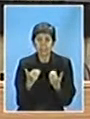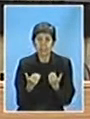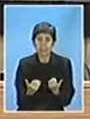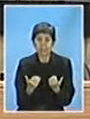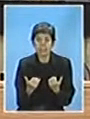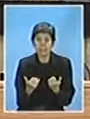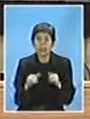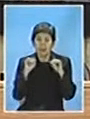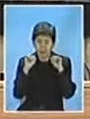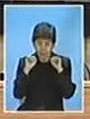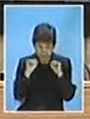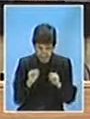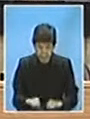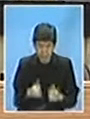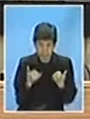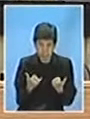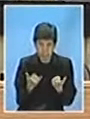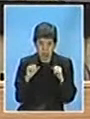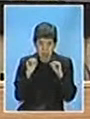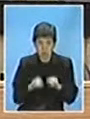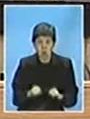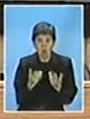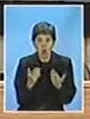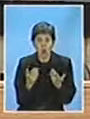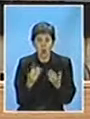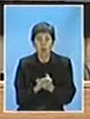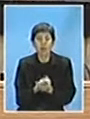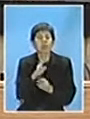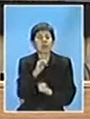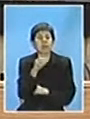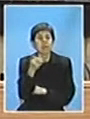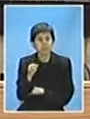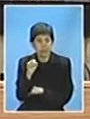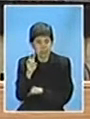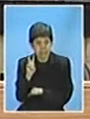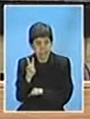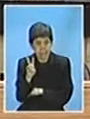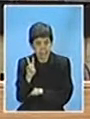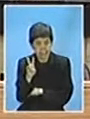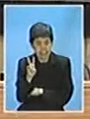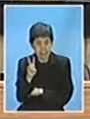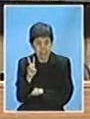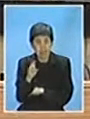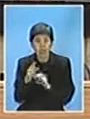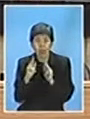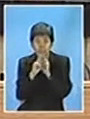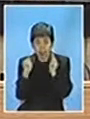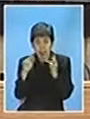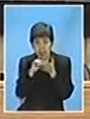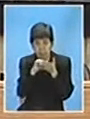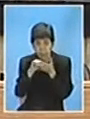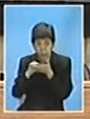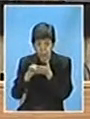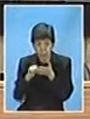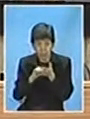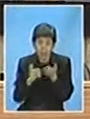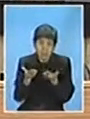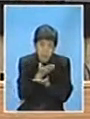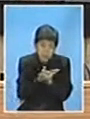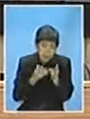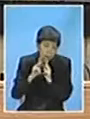ต้องขอมติค่ะแต่ก่อนจะขอมติในมาตรา17ตามที่กรรมการแก้ไขนะคะเรียนหารือท